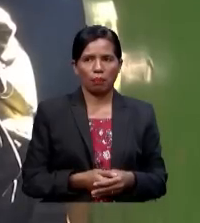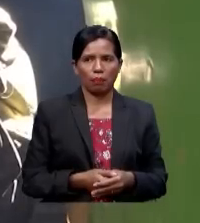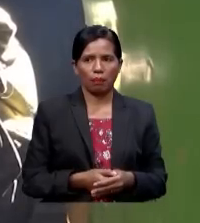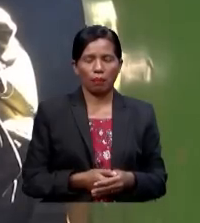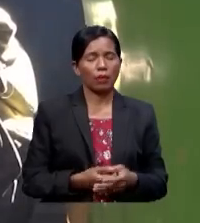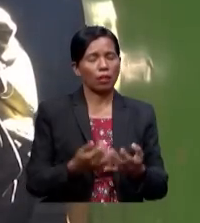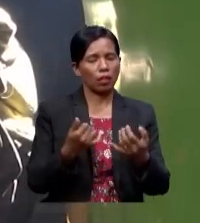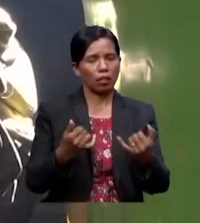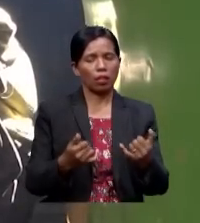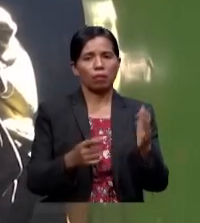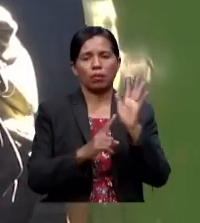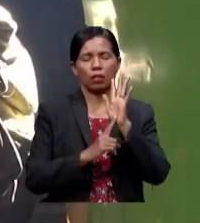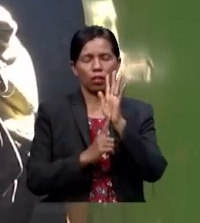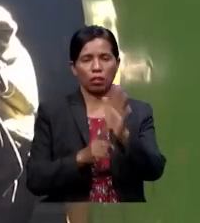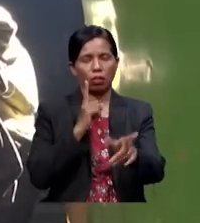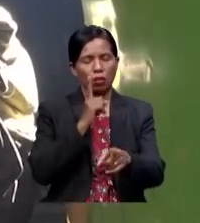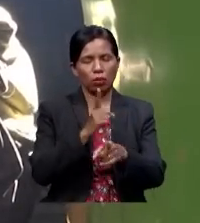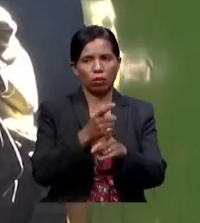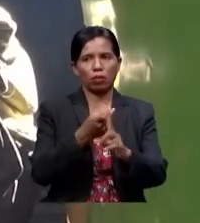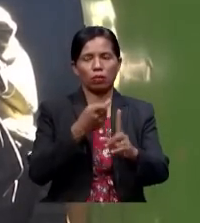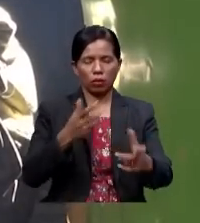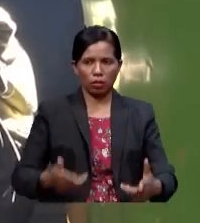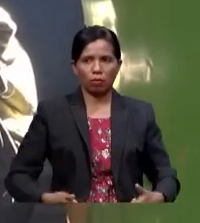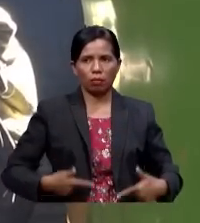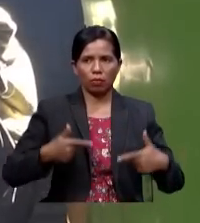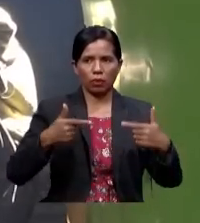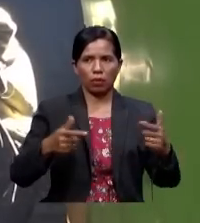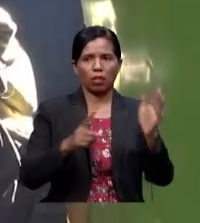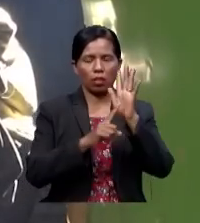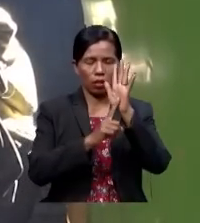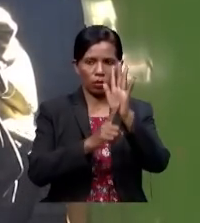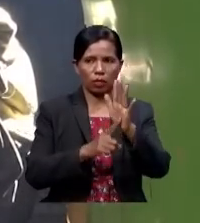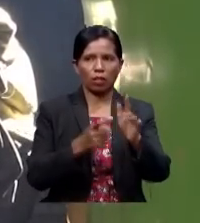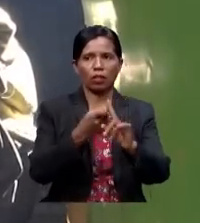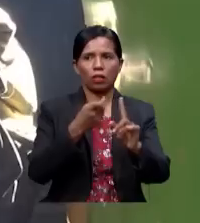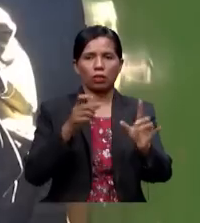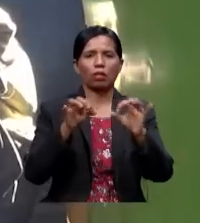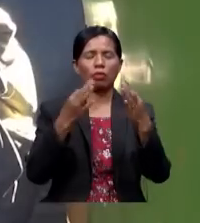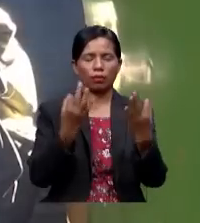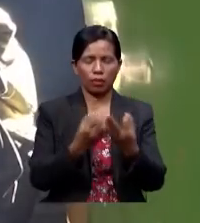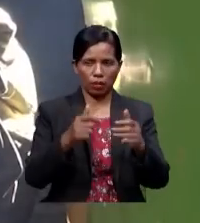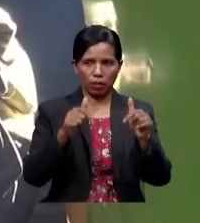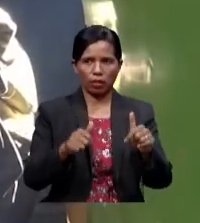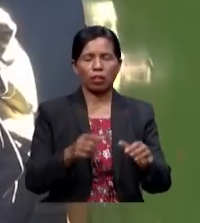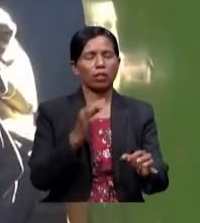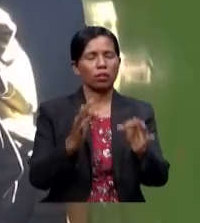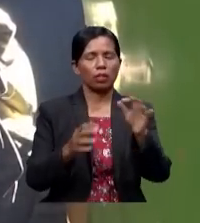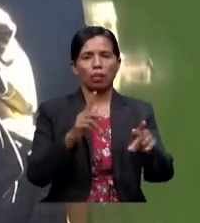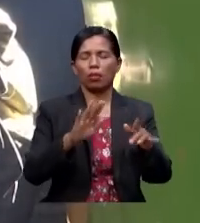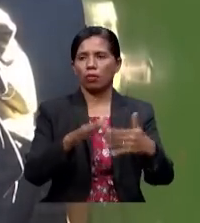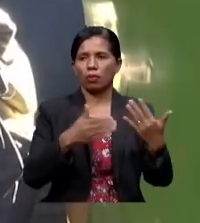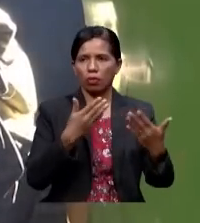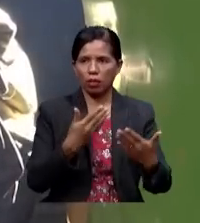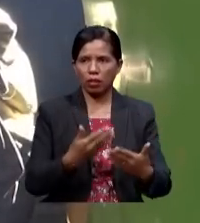Ida nemak realidade husi Moris ida nebe hatudu ona li husi famili ida ne. Mas kem hotu ka famili